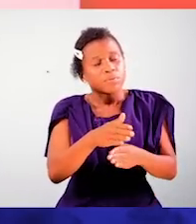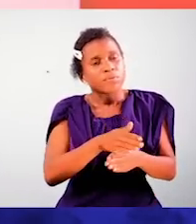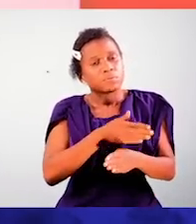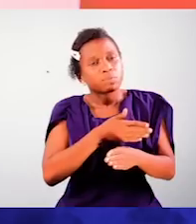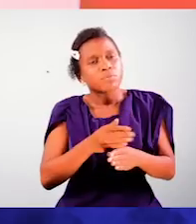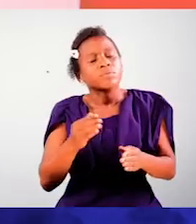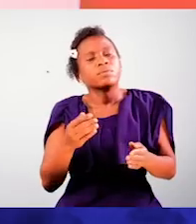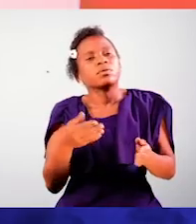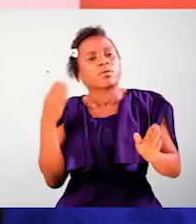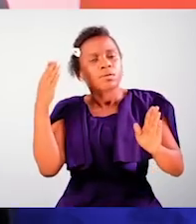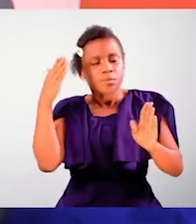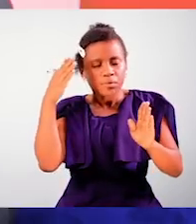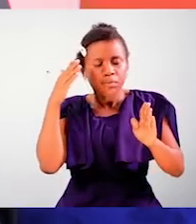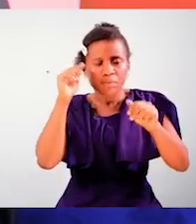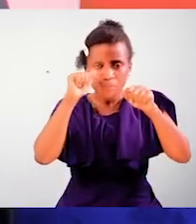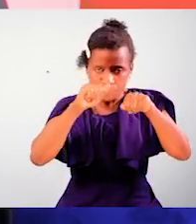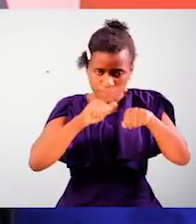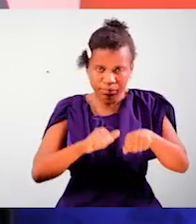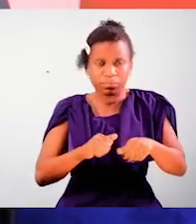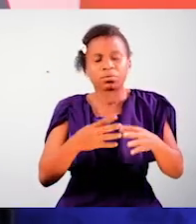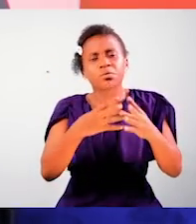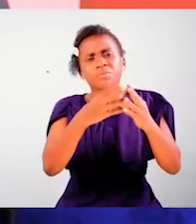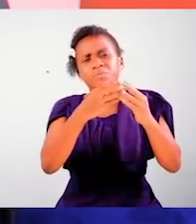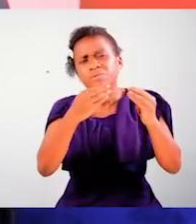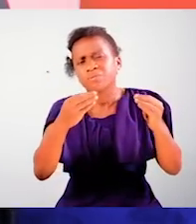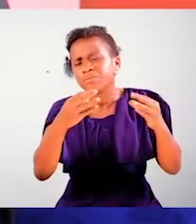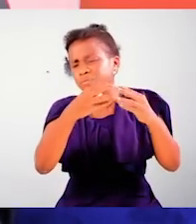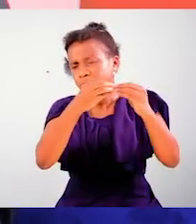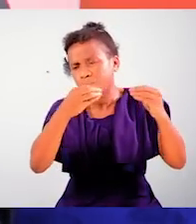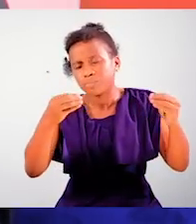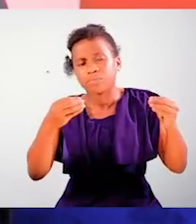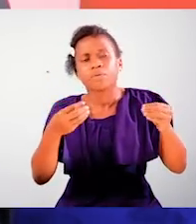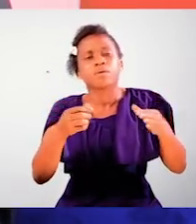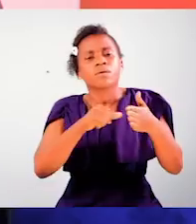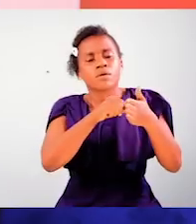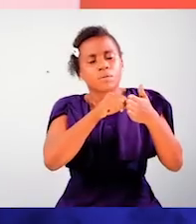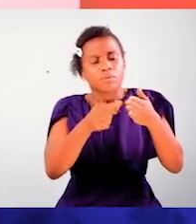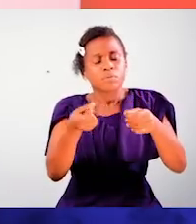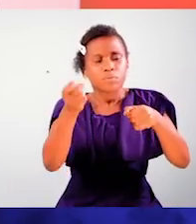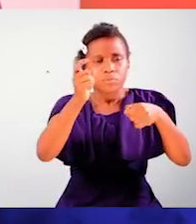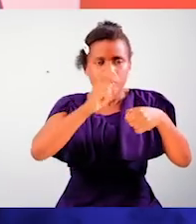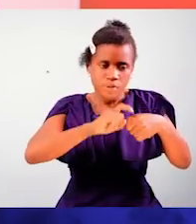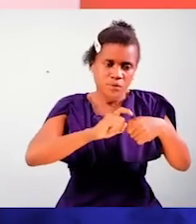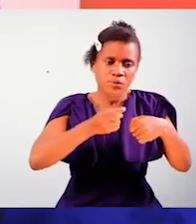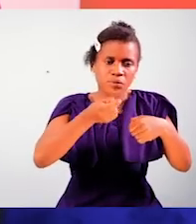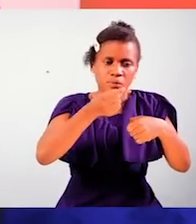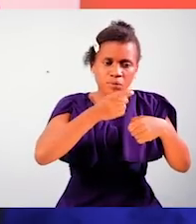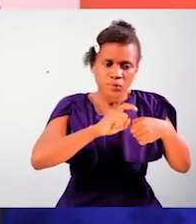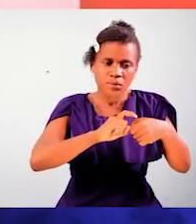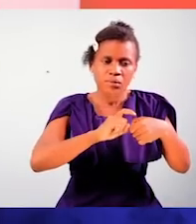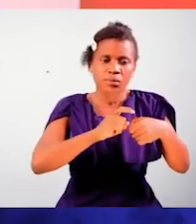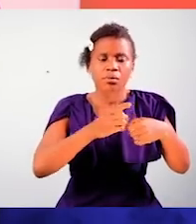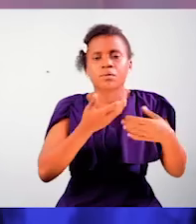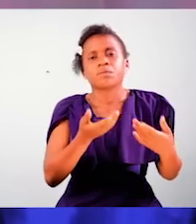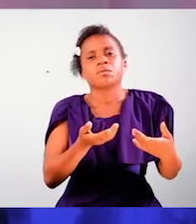watu kuchelewesha kuwalipa, kwa mfano makandarasi, riba iongezeke na kadhalika. Kuna upigaji wa njia nyingi sana. Upigaji